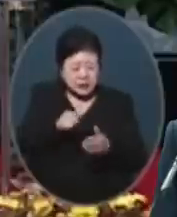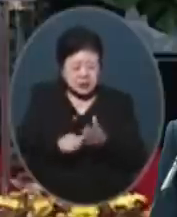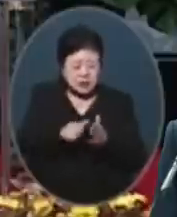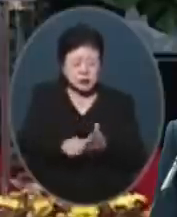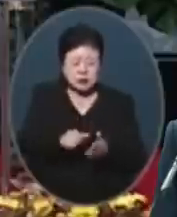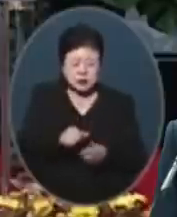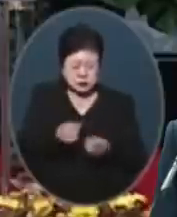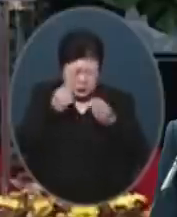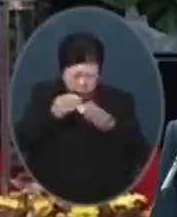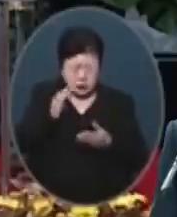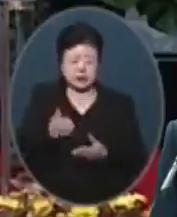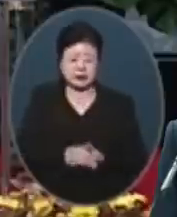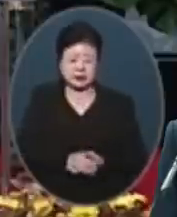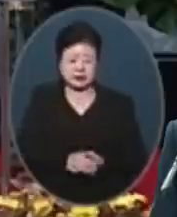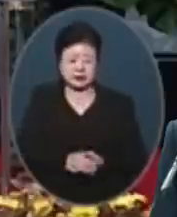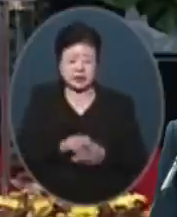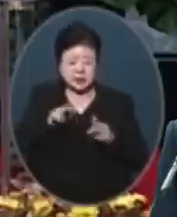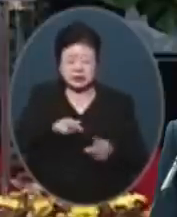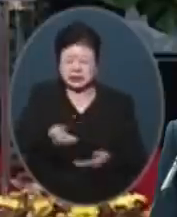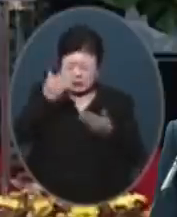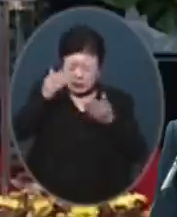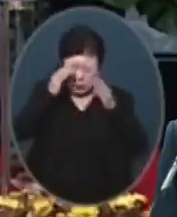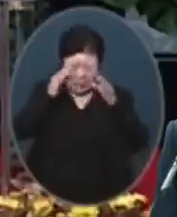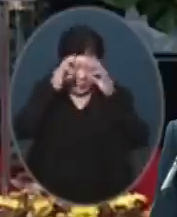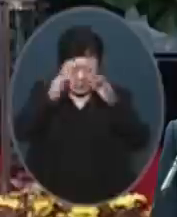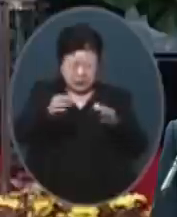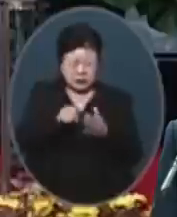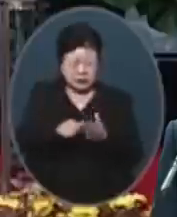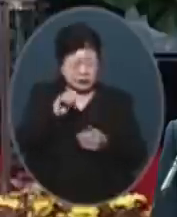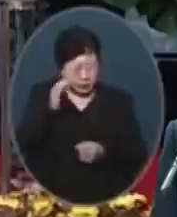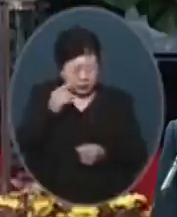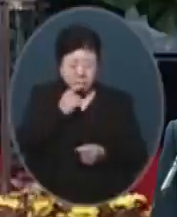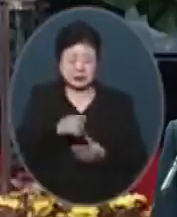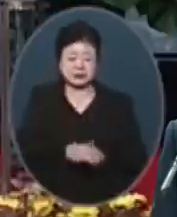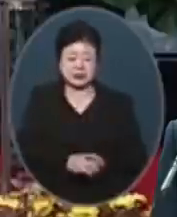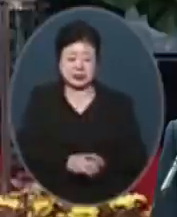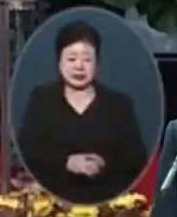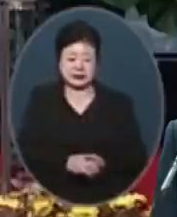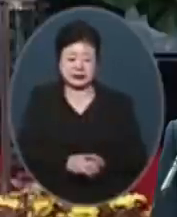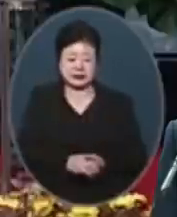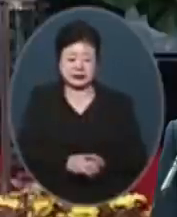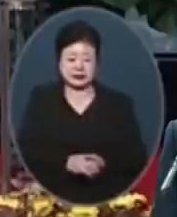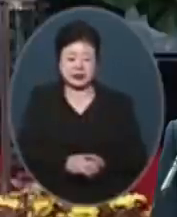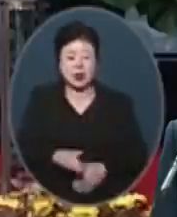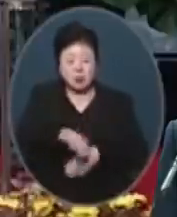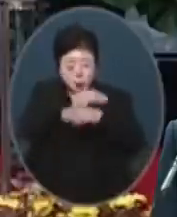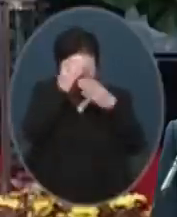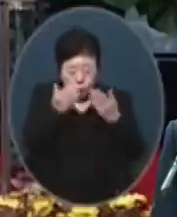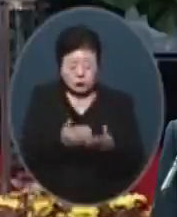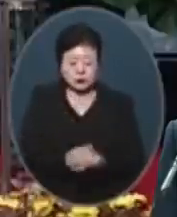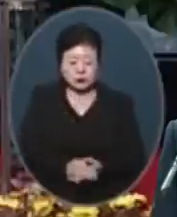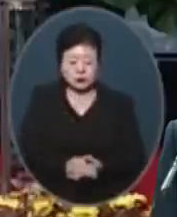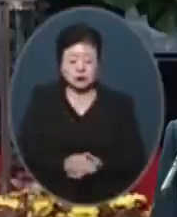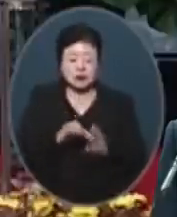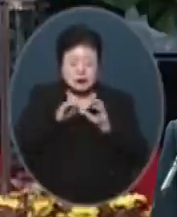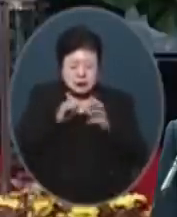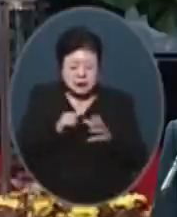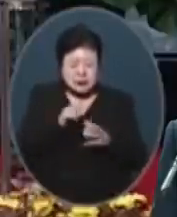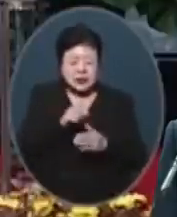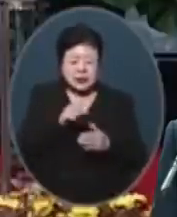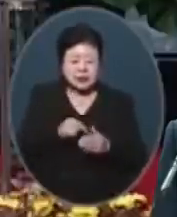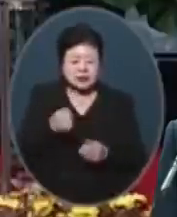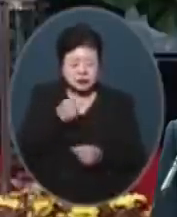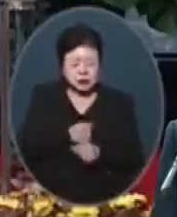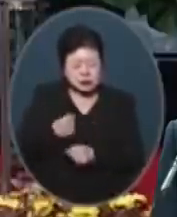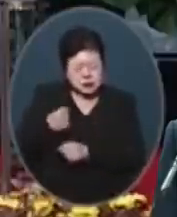새로운 피조물이라. 이전 것은 지나갔으니 보라 새 것이 되었도다. 모두 다 이 세상에